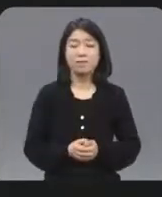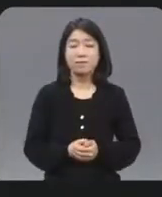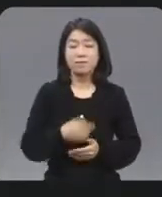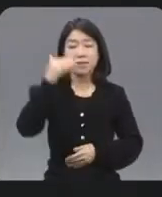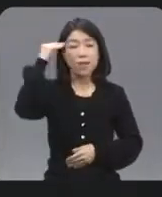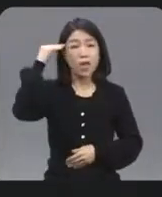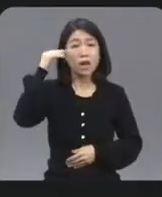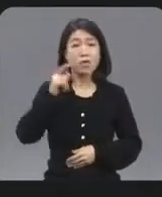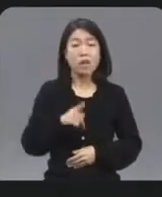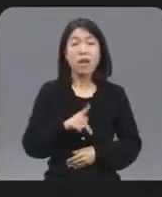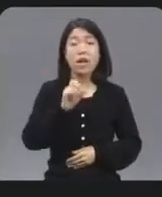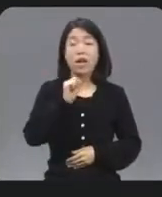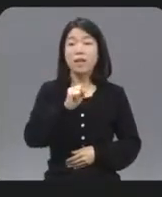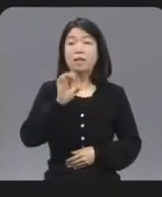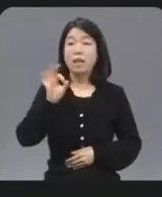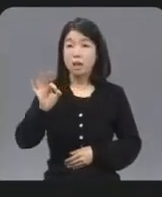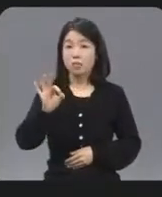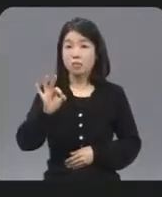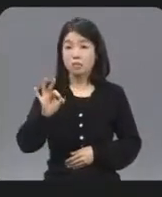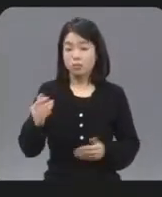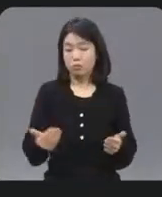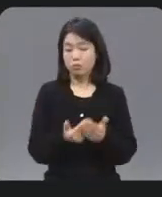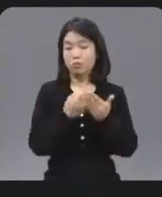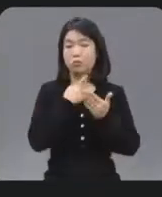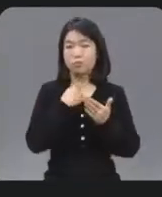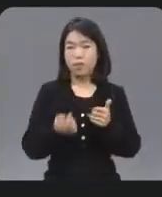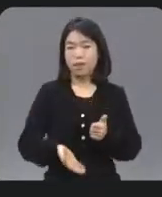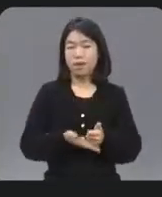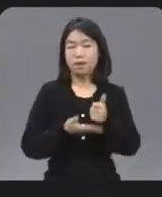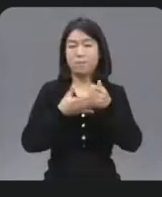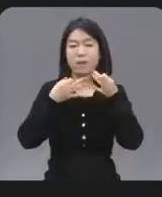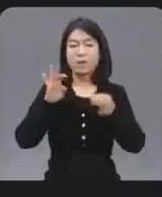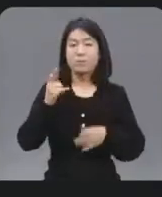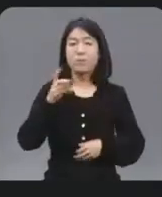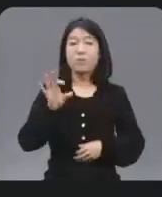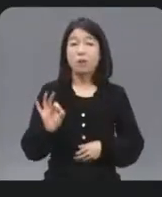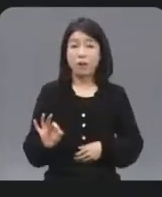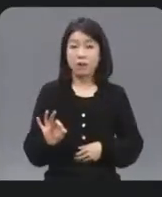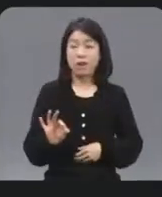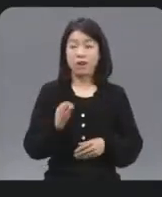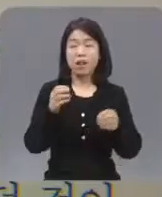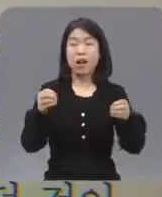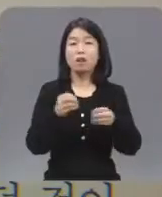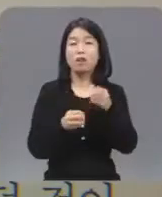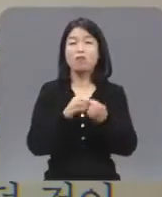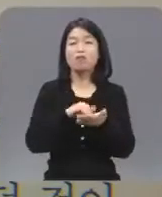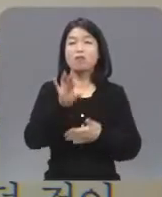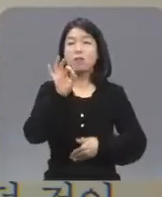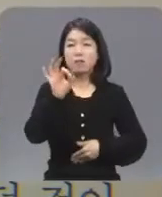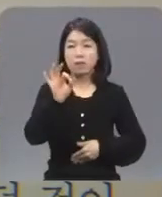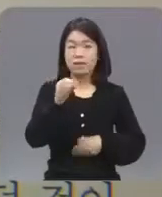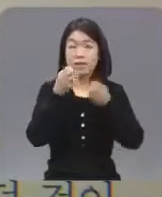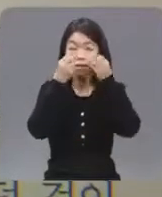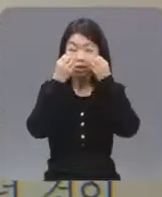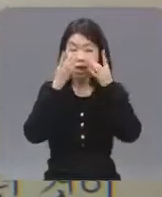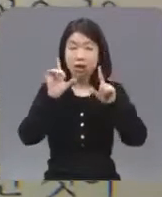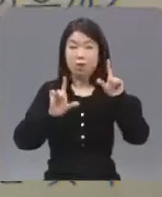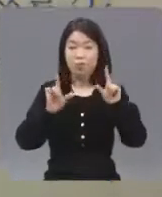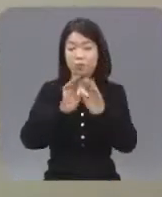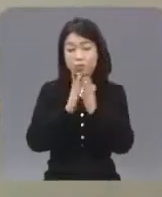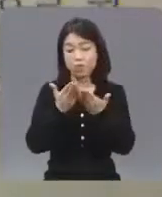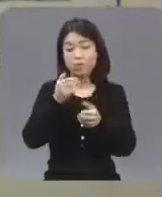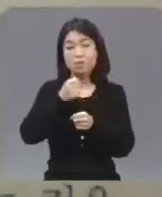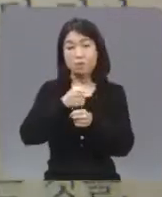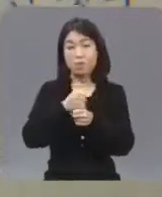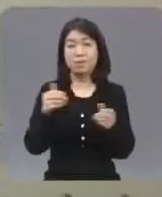한국 SF 문학을 반석 위에 올려놨다는 찬사를 받는 김보영 작가의 중단편 소설 10편이 새로운 모습으로